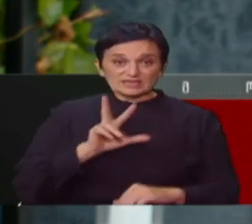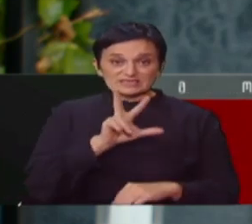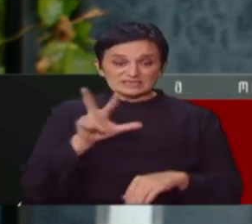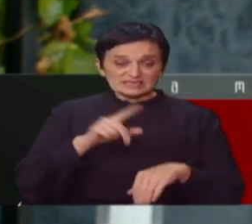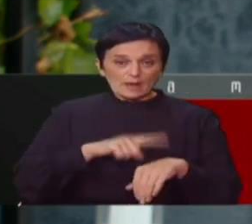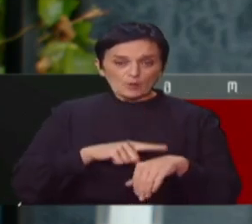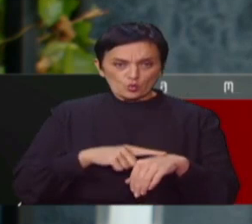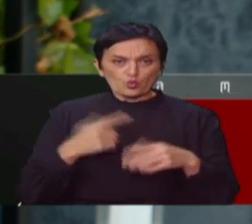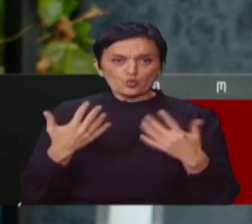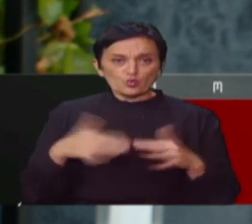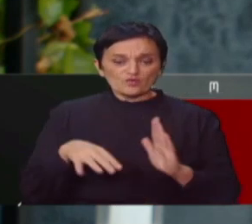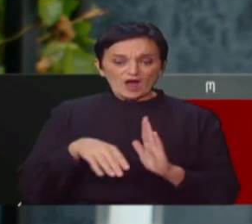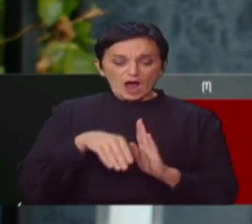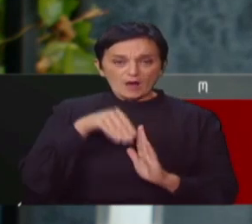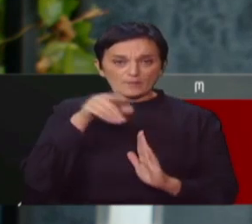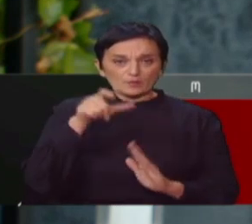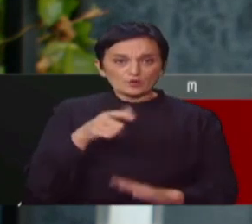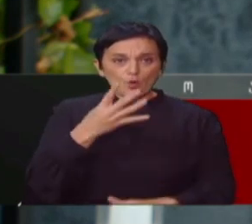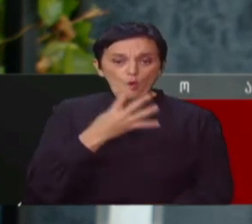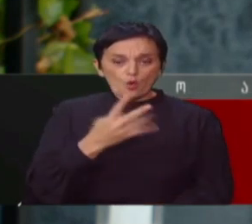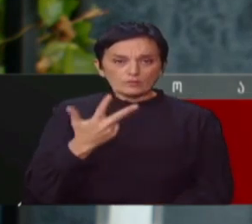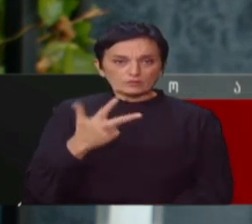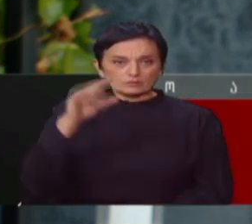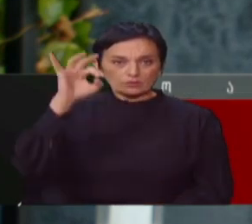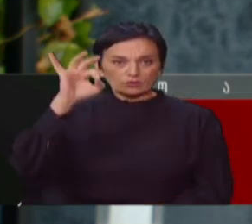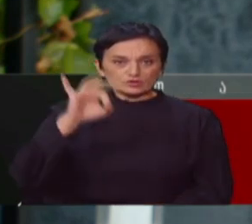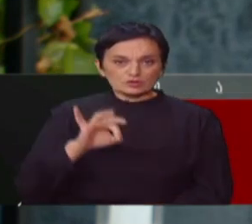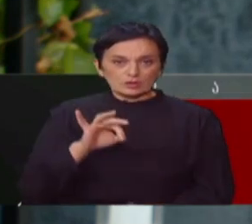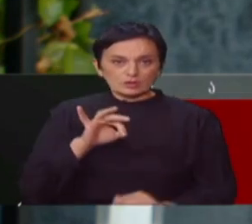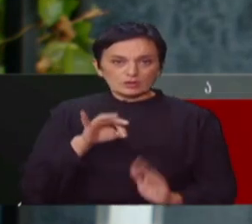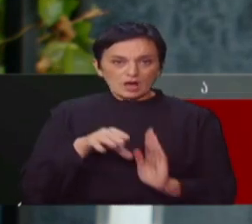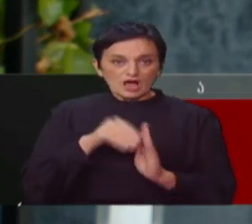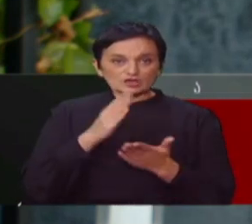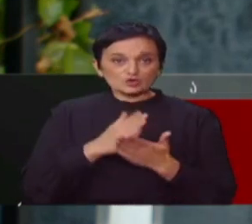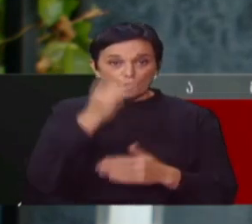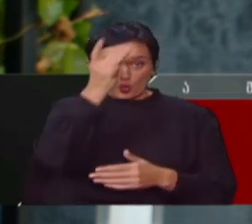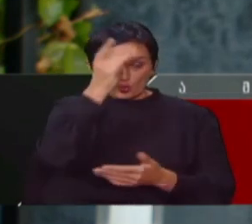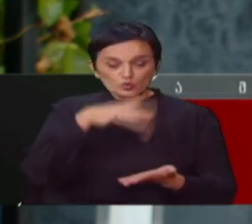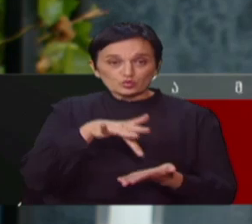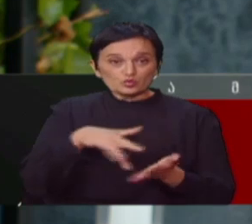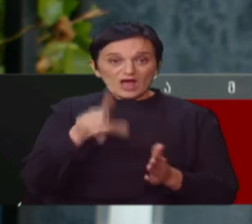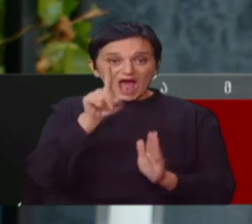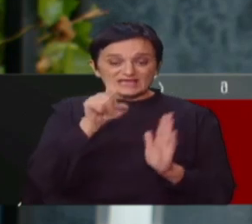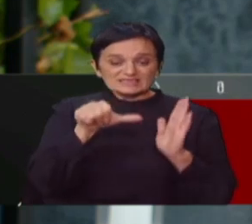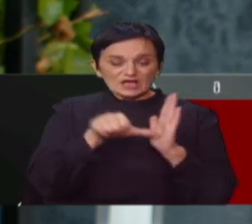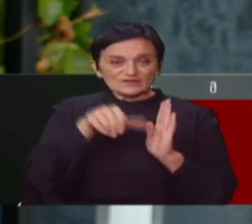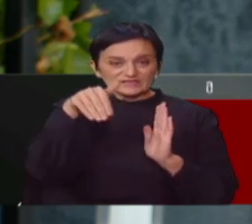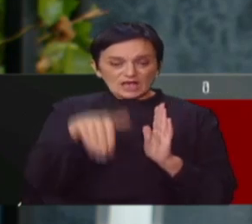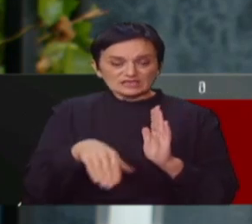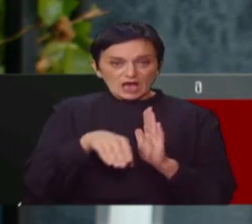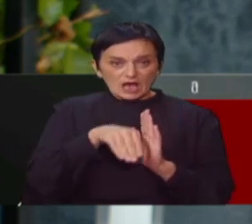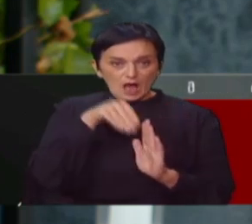საათზე უკვე ამომრჩეველთა 43%-მა გააკეთა არჩევანი. Სულ რუსთავში 106000-მდე